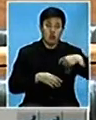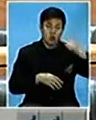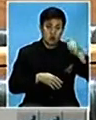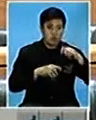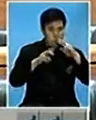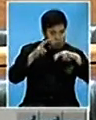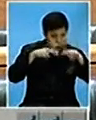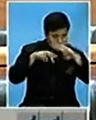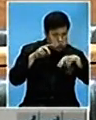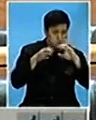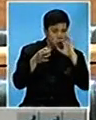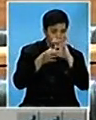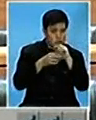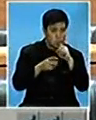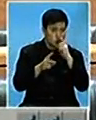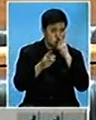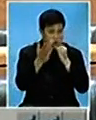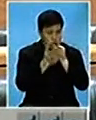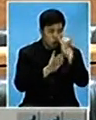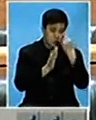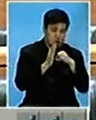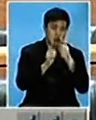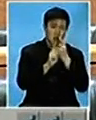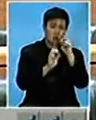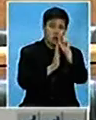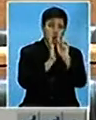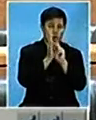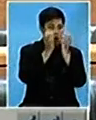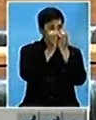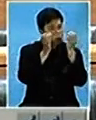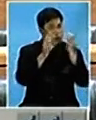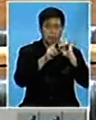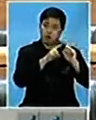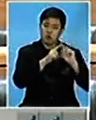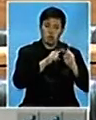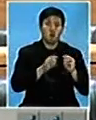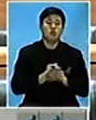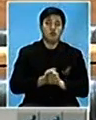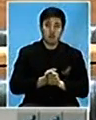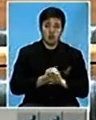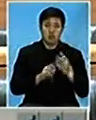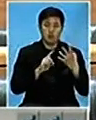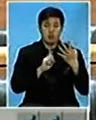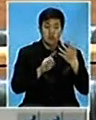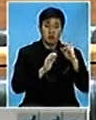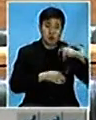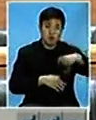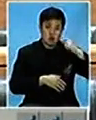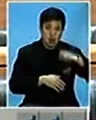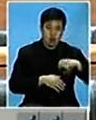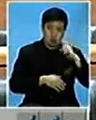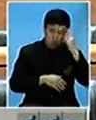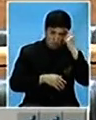จฉัยความชอบหรือไม่ชอบตามรัฐธรรมนูญของกฎหมายต่างๆศาลรัฐธรรมนูญมีอำนาจวินิจฉัยว่าส.ส.ส.